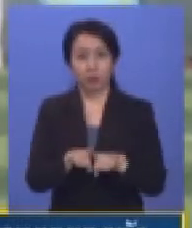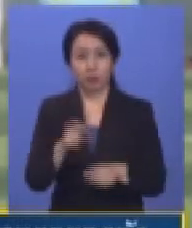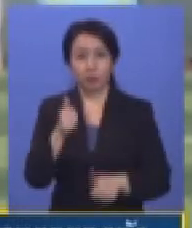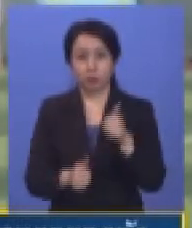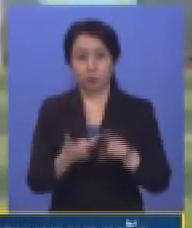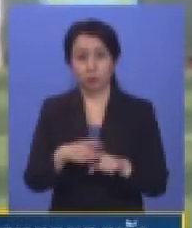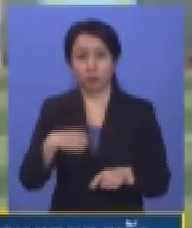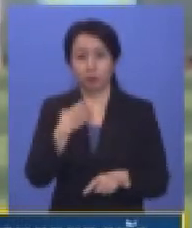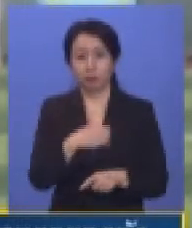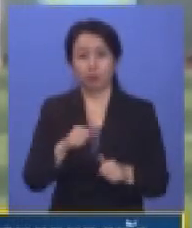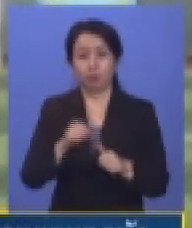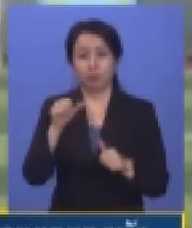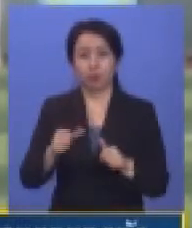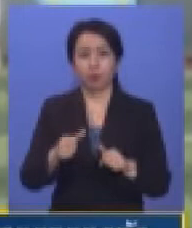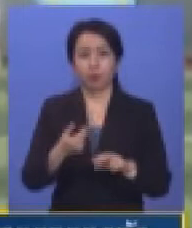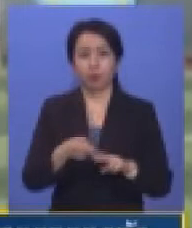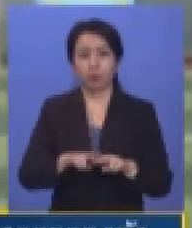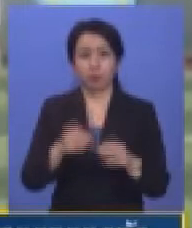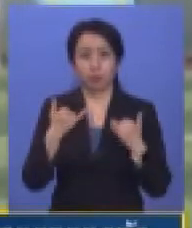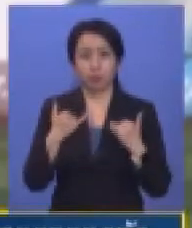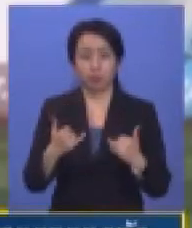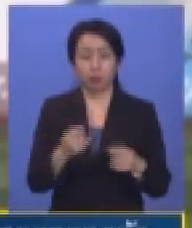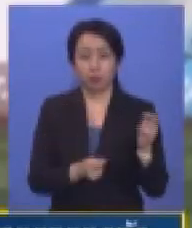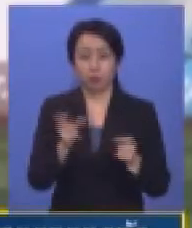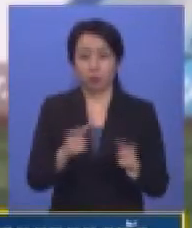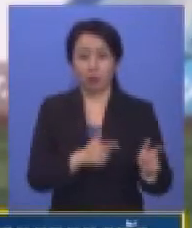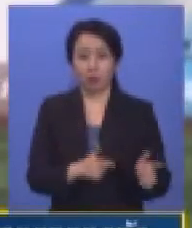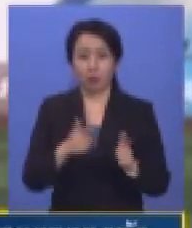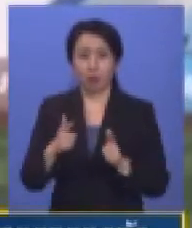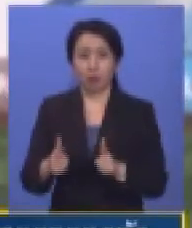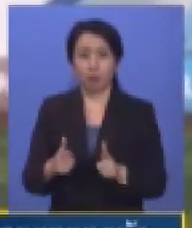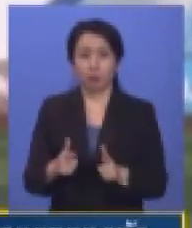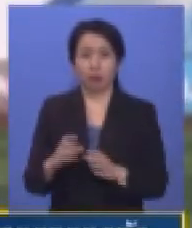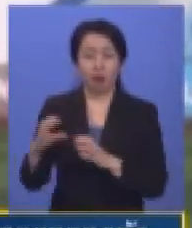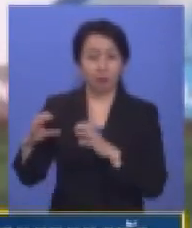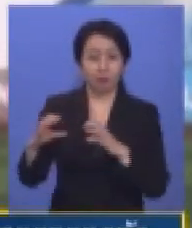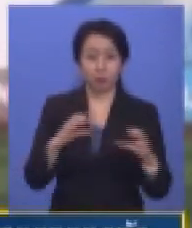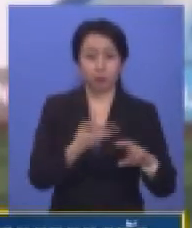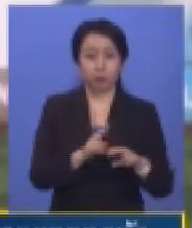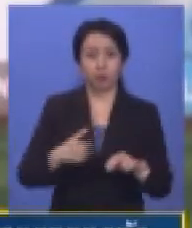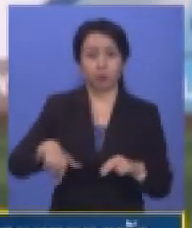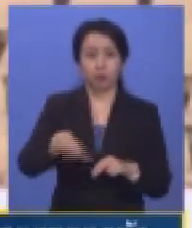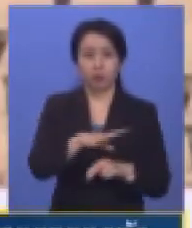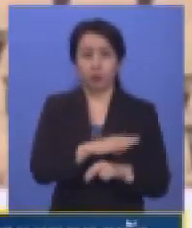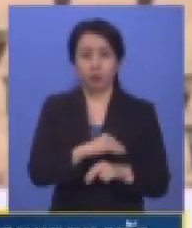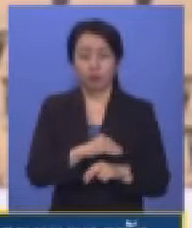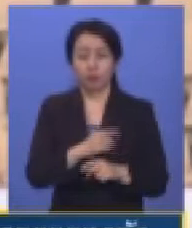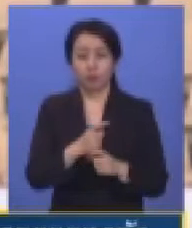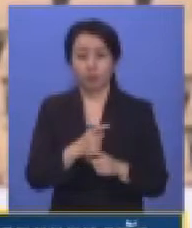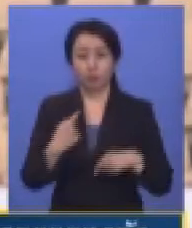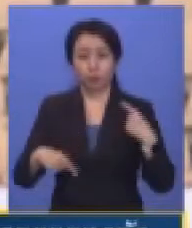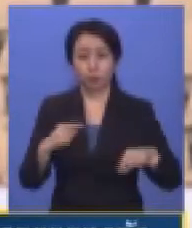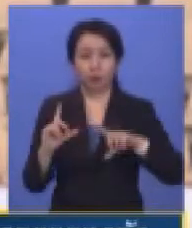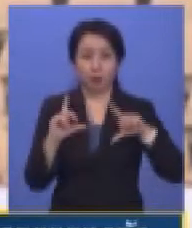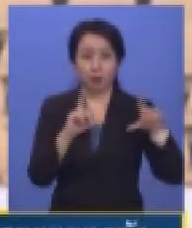играет важную роль именно поэтому сейчас руководство клуба готовят несколько автобусов которые вместе севера кафтан скими футболистами